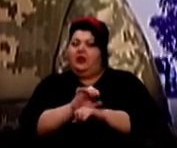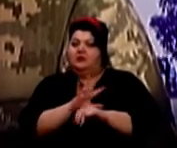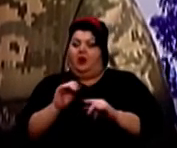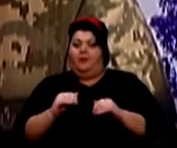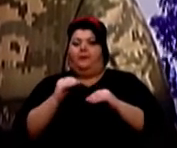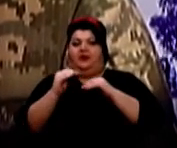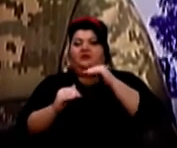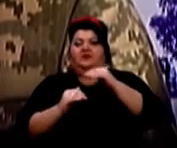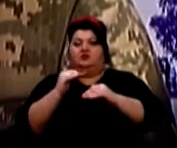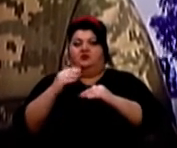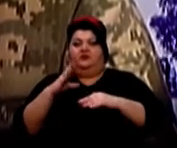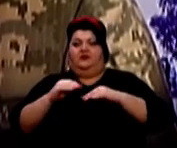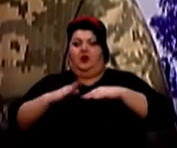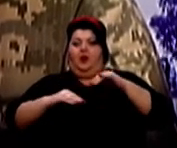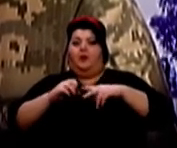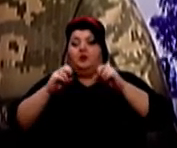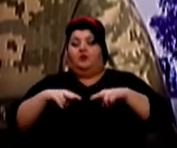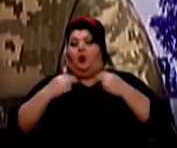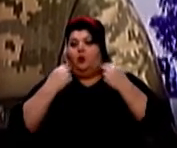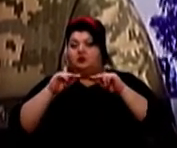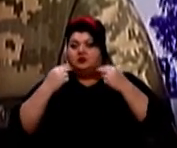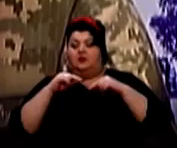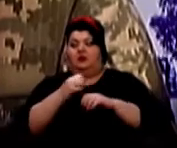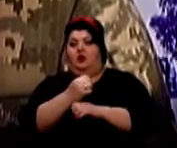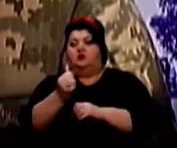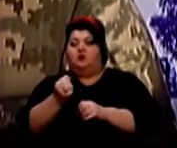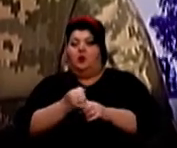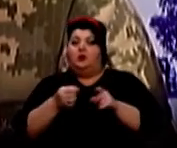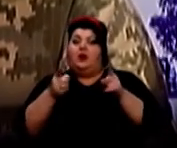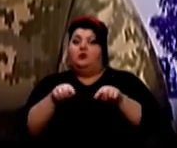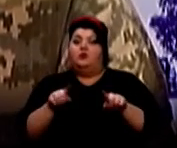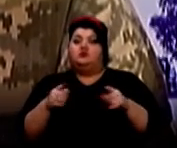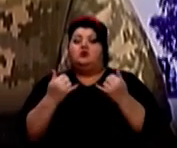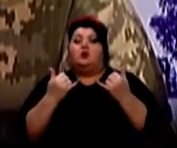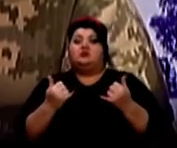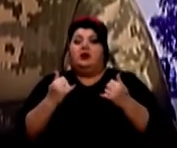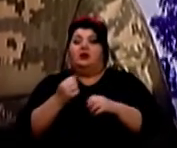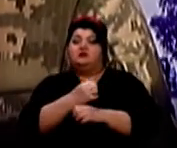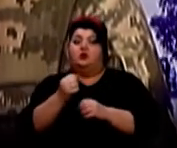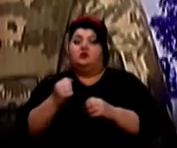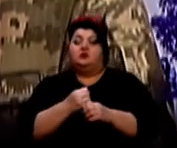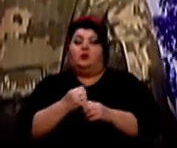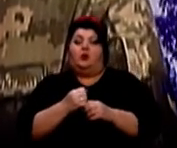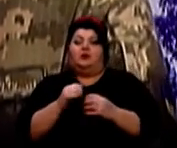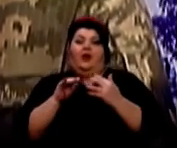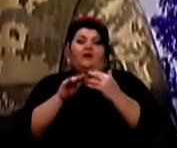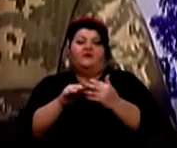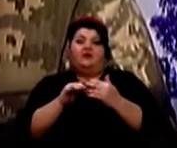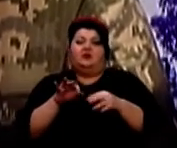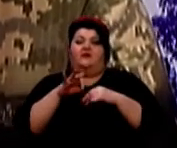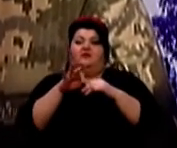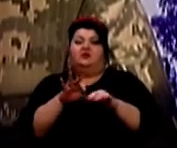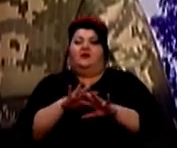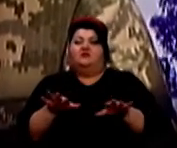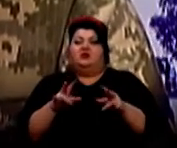підвищувати свій професіоналізм, удосконалювати озброєння, тому що зараз озброєння, війни ведуться вже не стільки